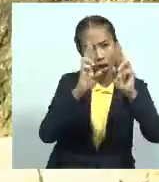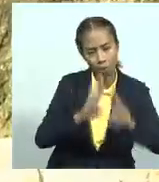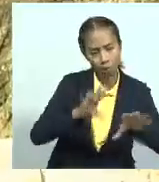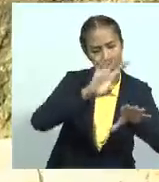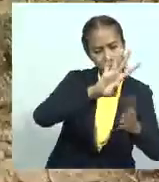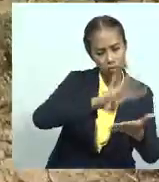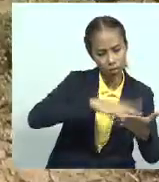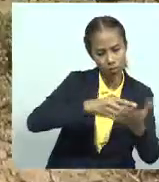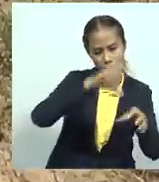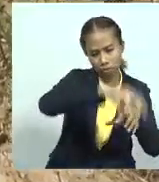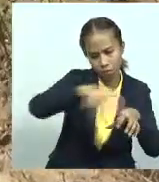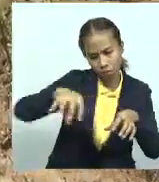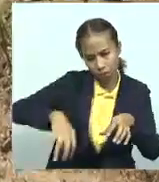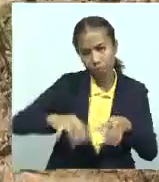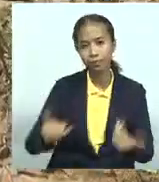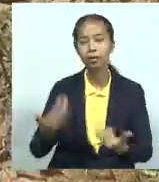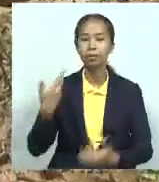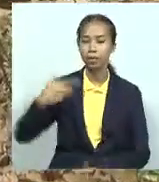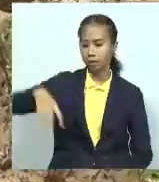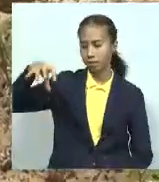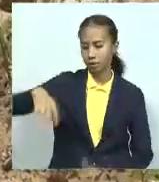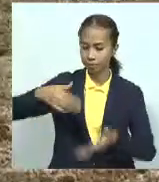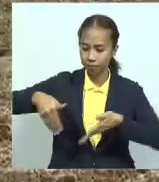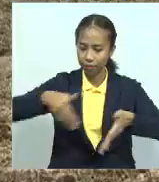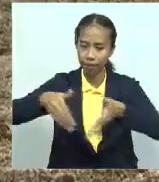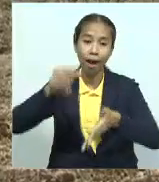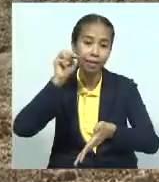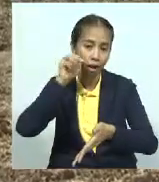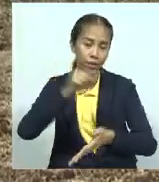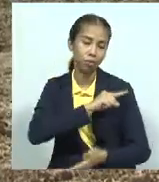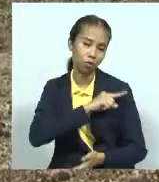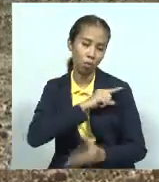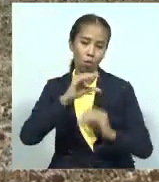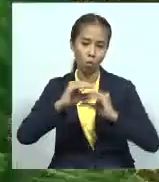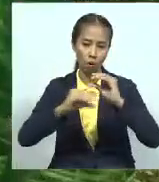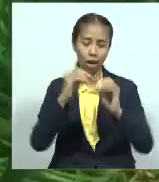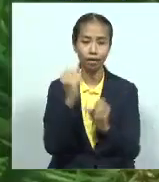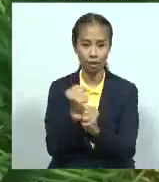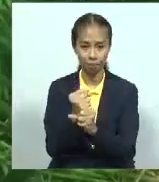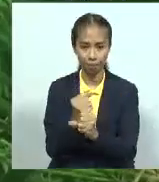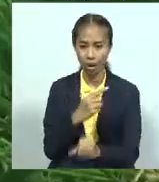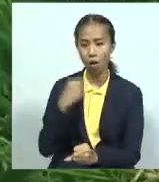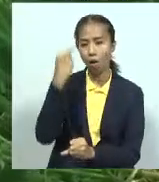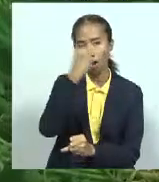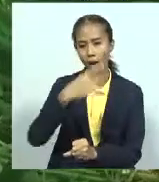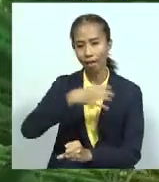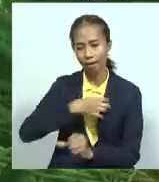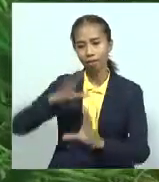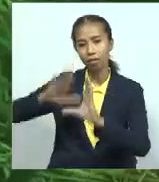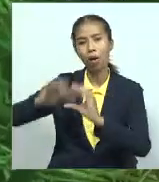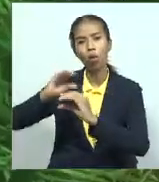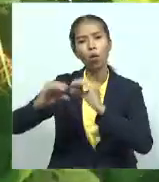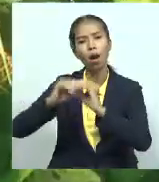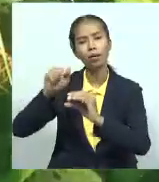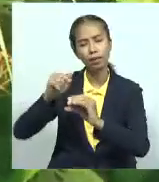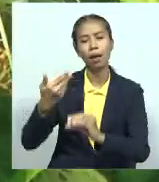ยมีกรมชลประทานเป็นหน่วยงานรับผิดชอบดำเนินโครงการค่ะและล่าสุดเกษตรกรที่ประสงค์เข้าร่วมโครงการนี้มีอยู่จ